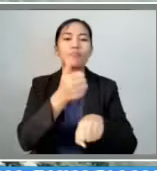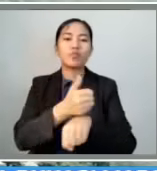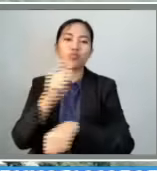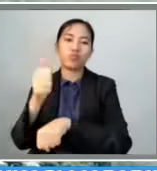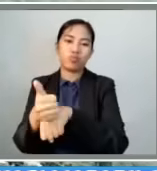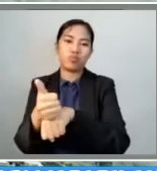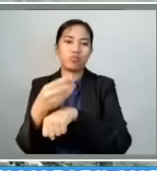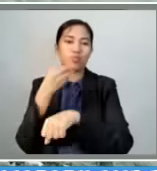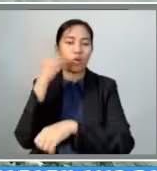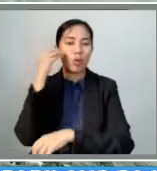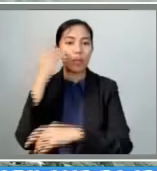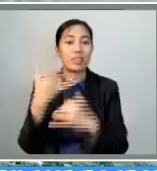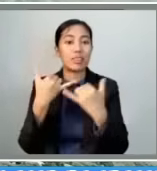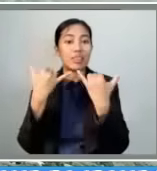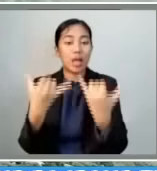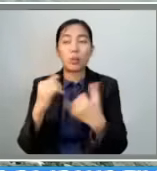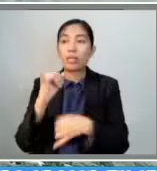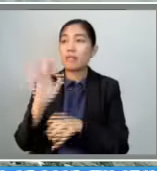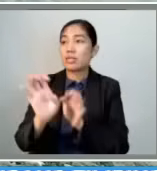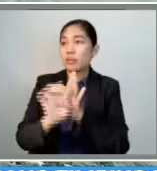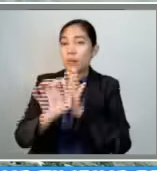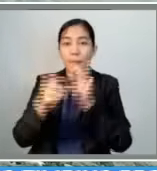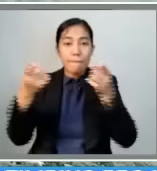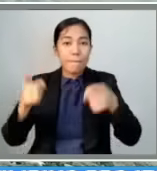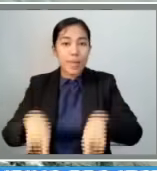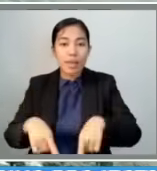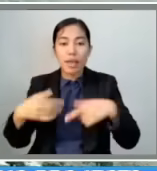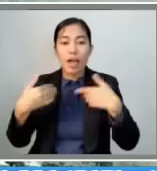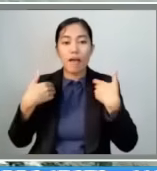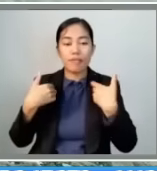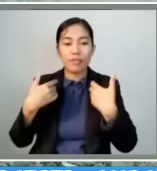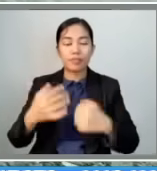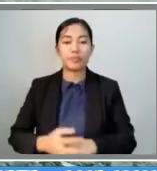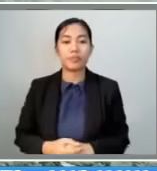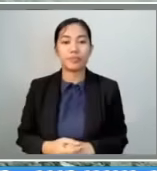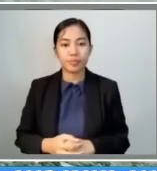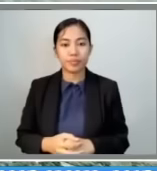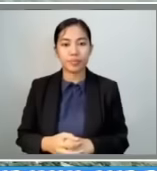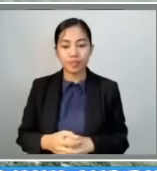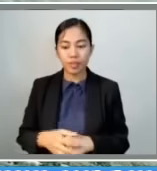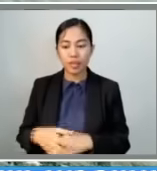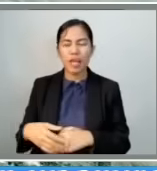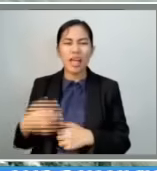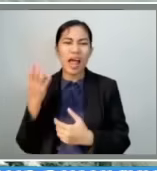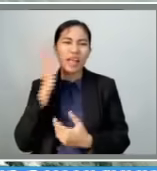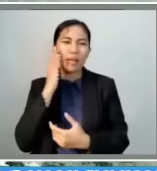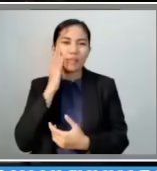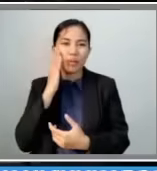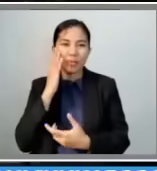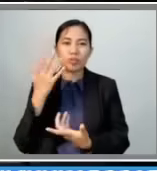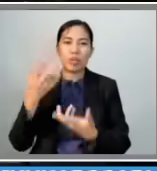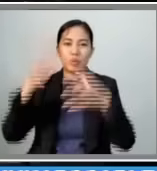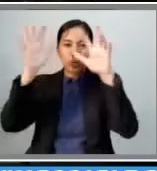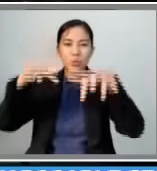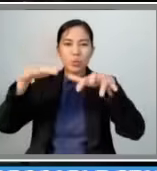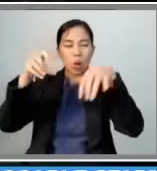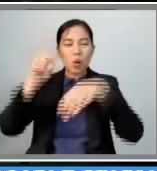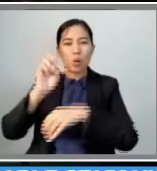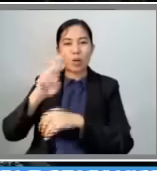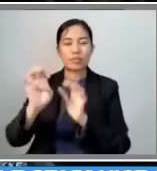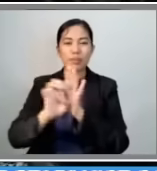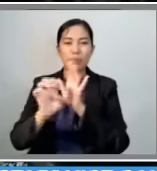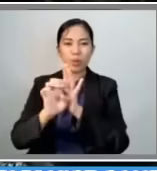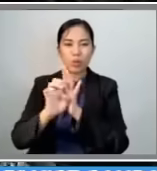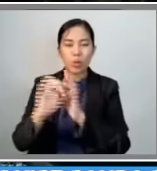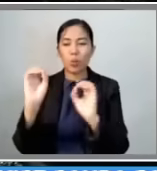tuloy sasalo sa mga usok ng masasakyang akyat baba sa tinaguriang summer capital ng bansa at walang